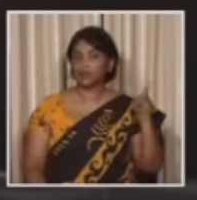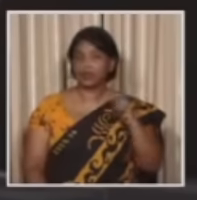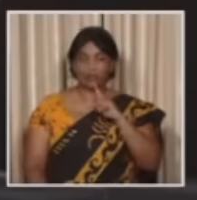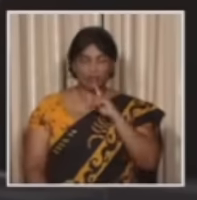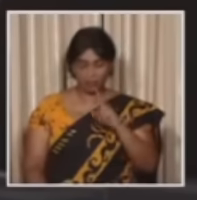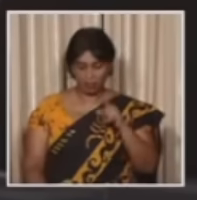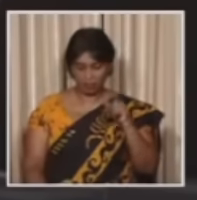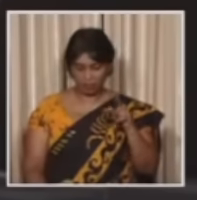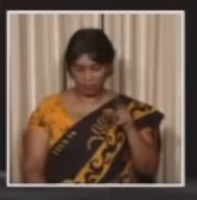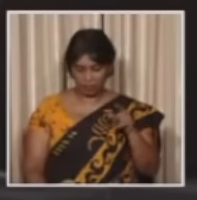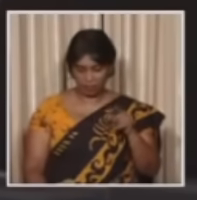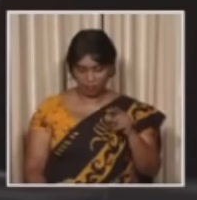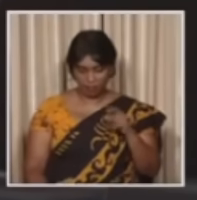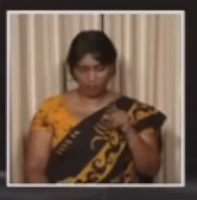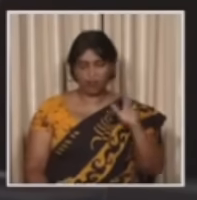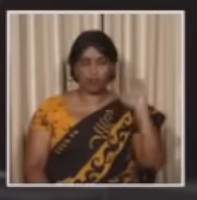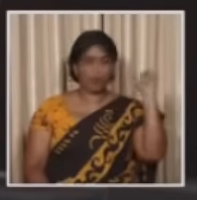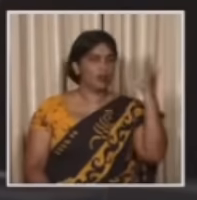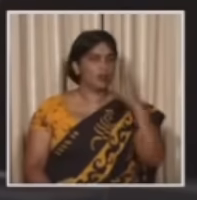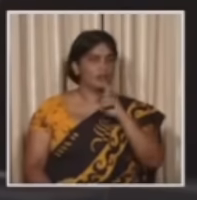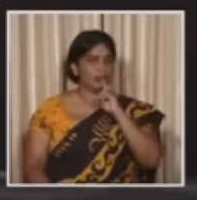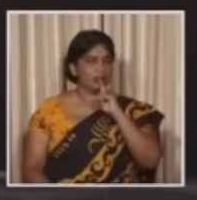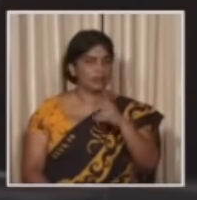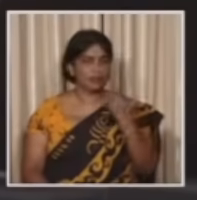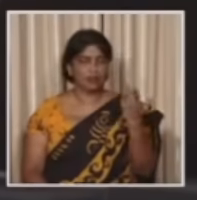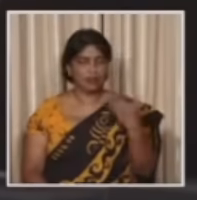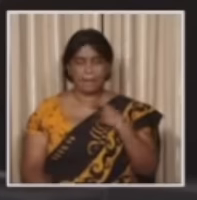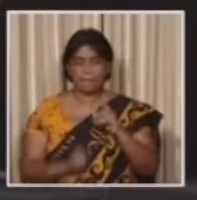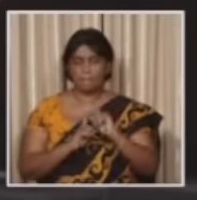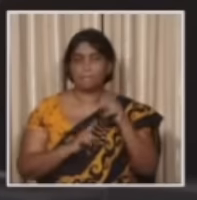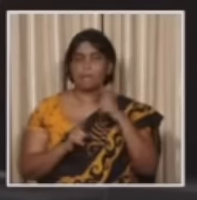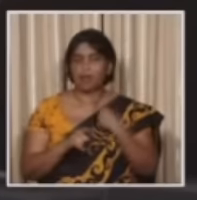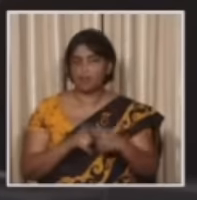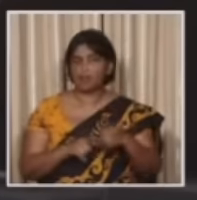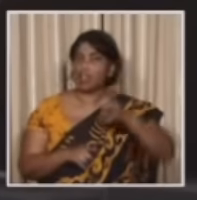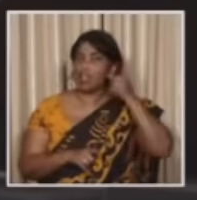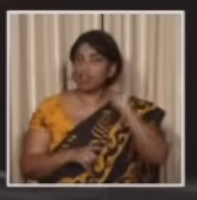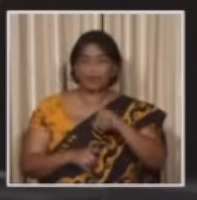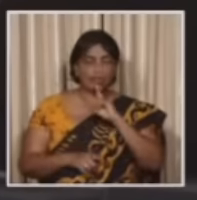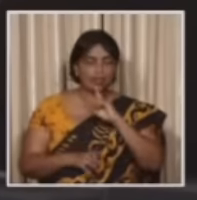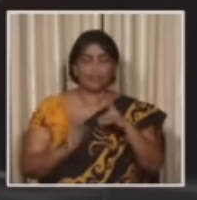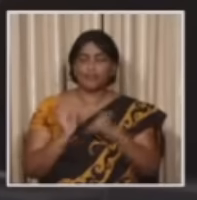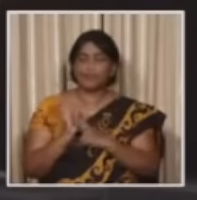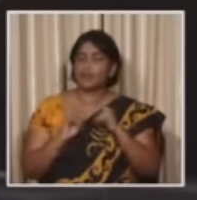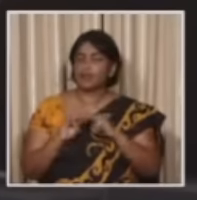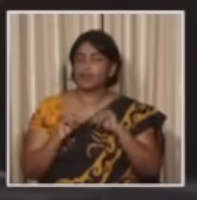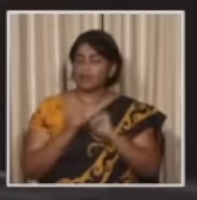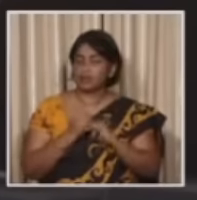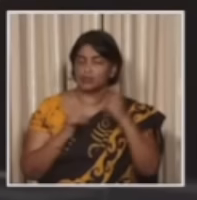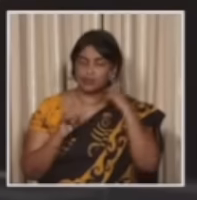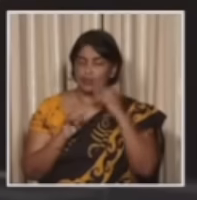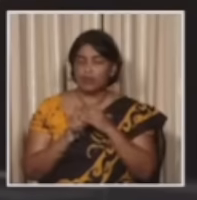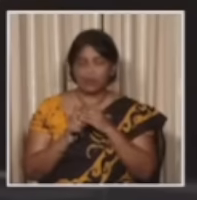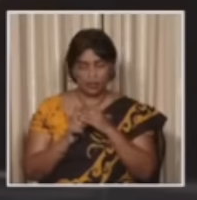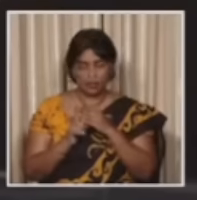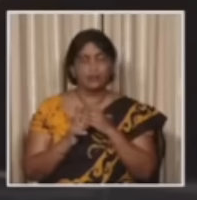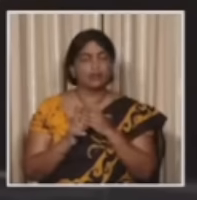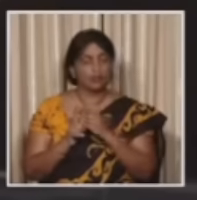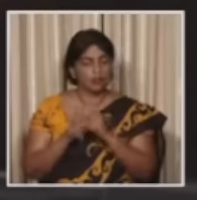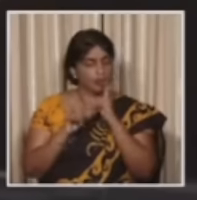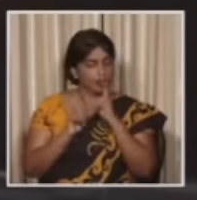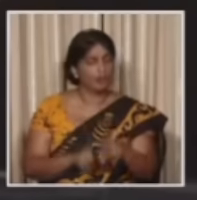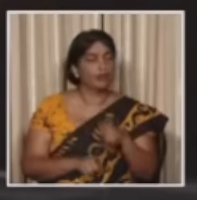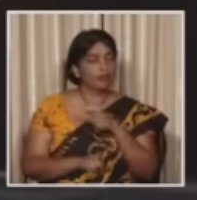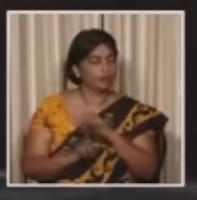මෙතුමා කියපු එක වුණත් කොහෙවත් එතනදි කියවන්නේ නැහැ මම පාර්ලිමේන්තුවේ අනුමත කෙරුවා කියලා ඒ VFS එක ගැන කතා කරපු එක ඒක අනිත්